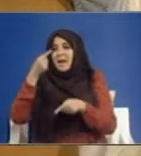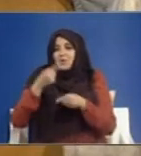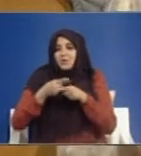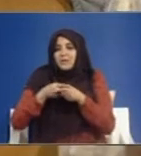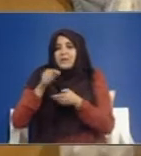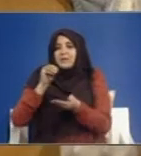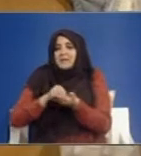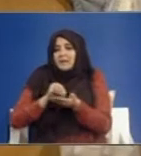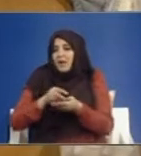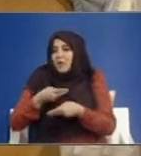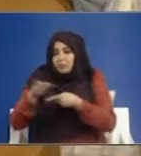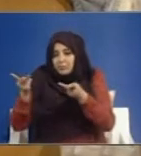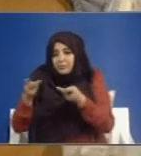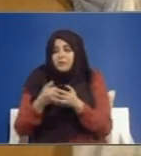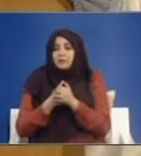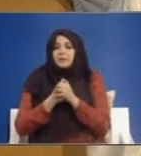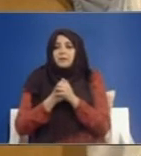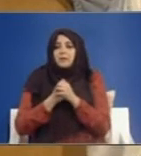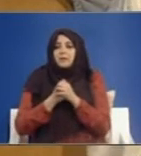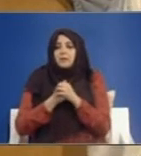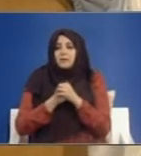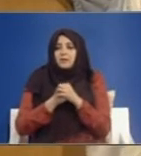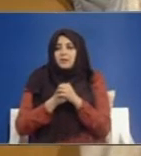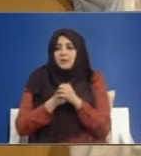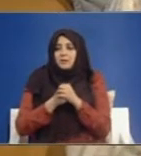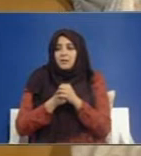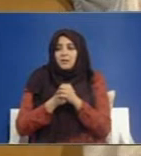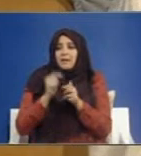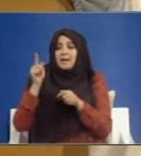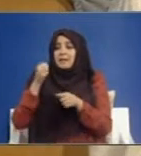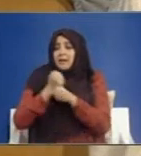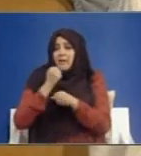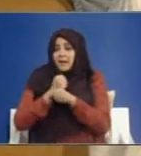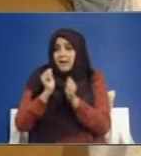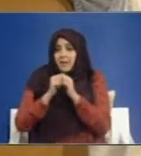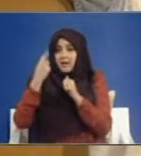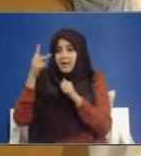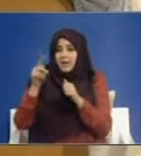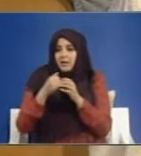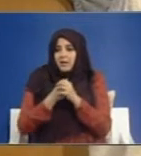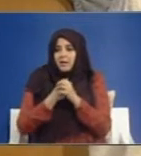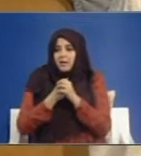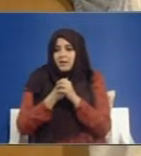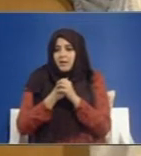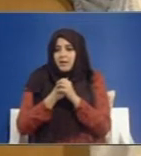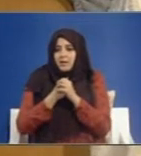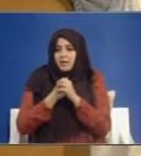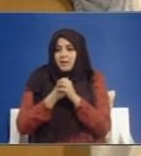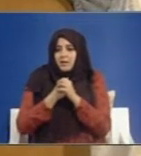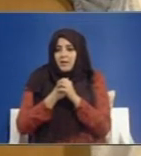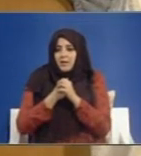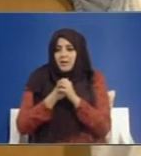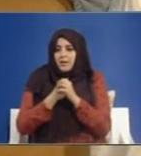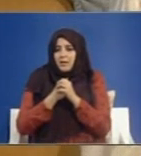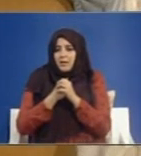تصدقوا خلاص ما كاين خلص من نخرج حق النهار هذاك. اها وكاين وحده معايا في تخدم هي عندها شغل تدخل